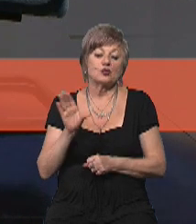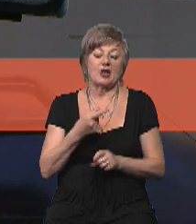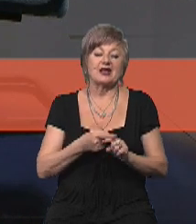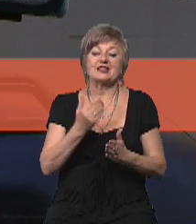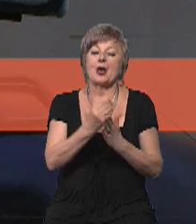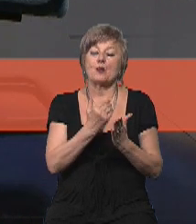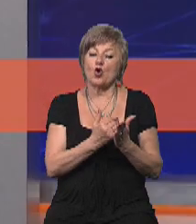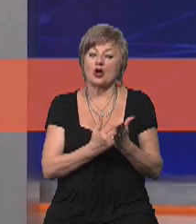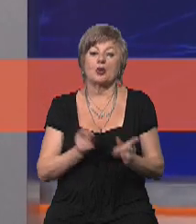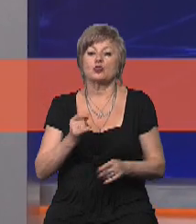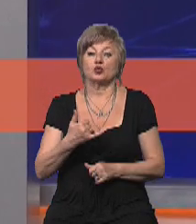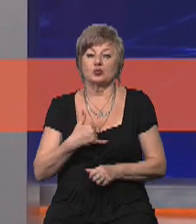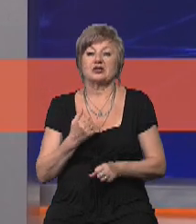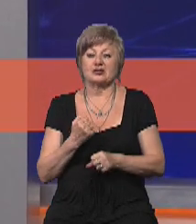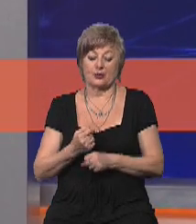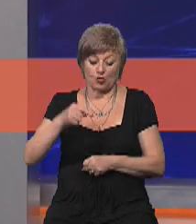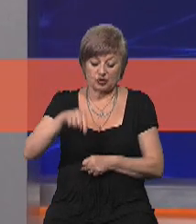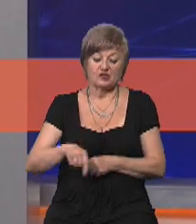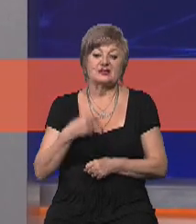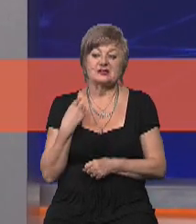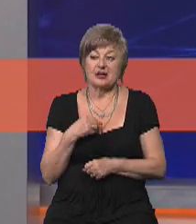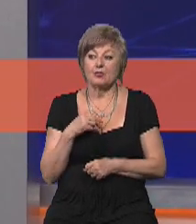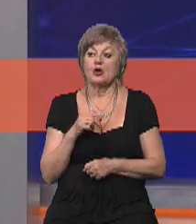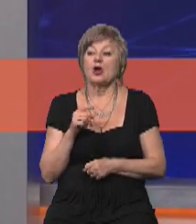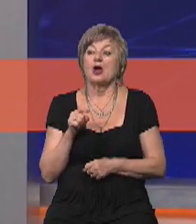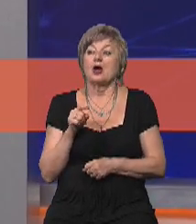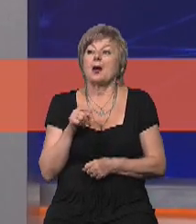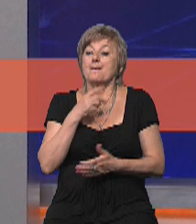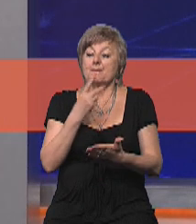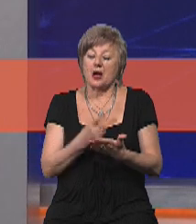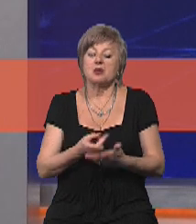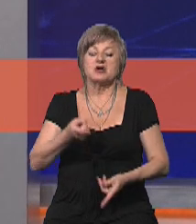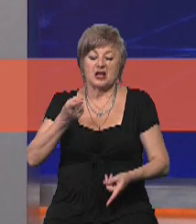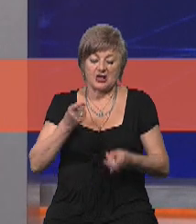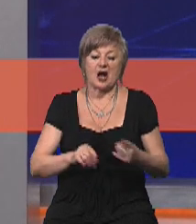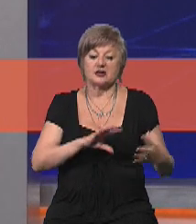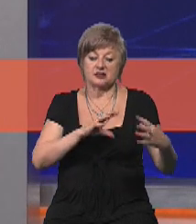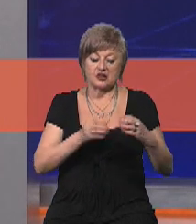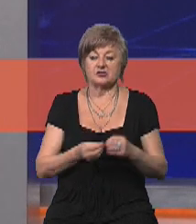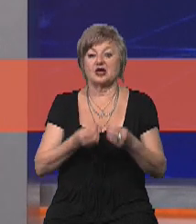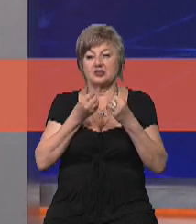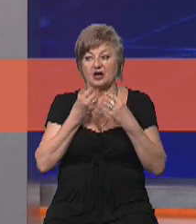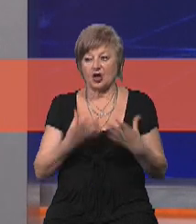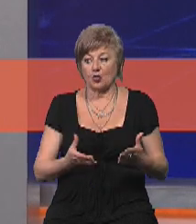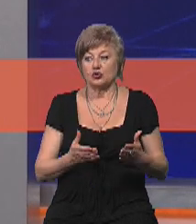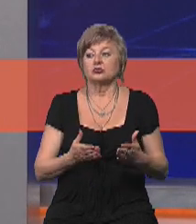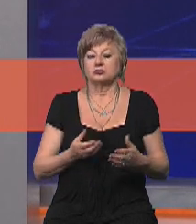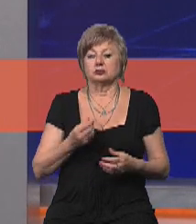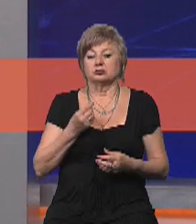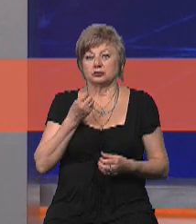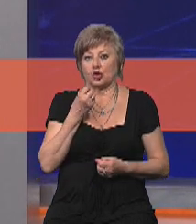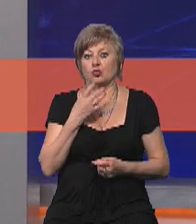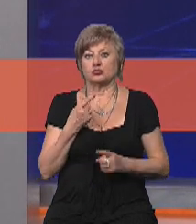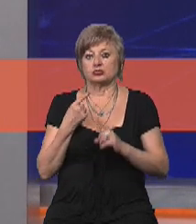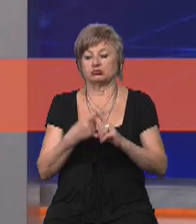программа, которая у нас работает в городе Запорожье, и которая показала реальные результаты, динамику, положительную